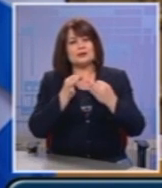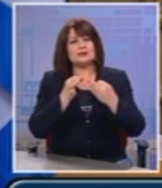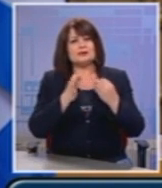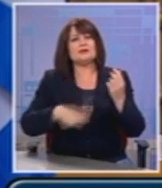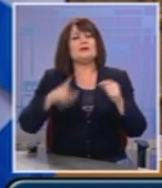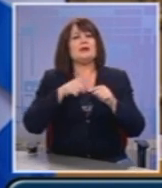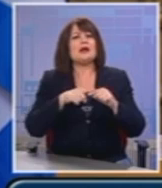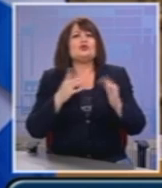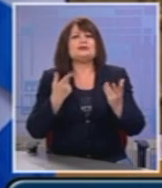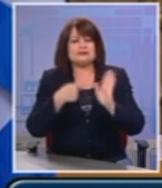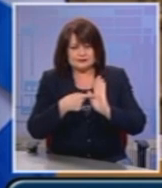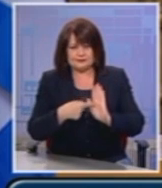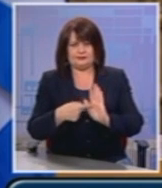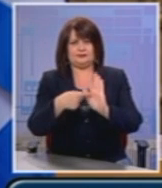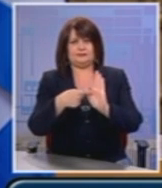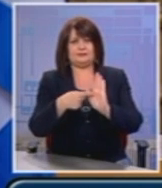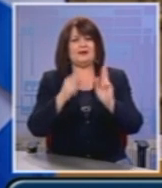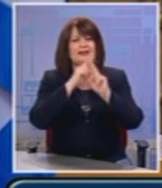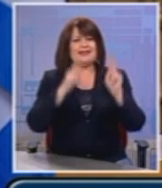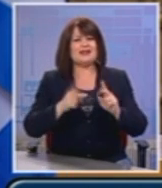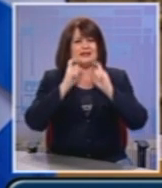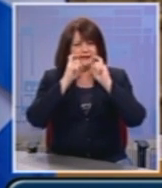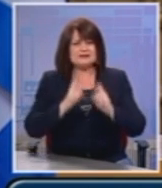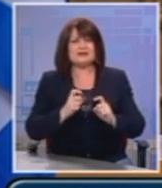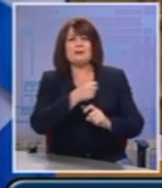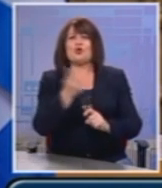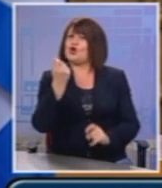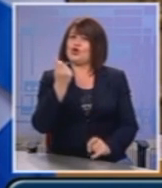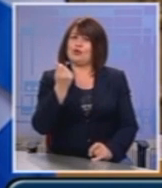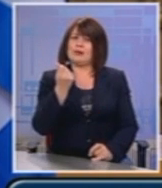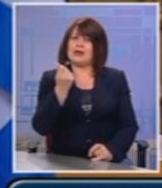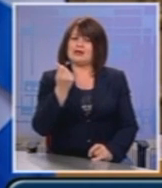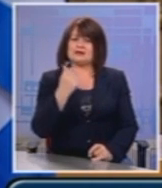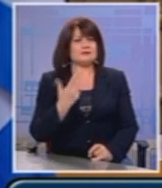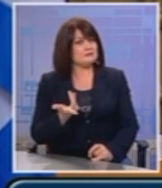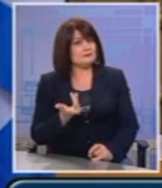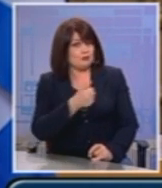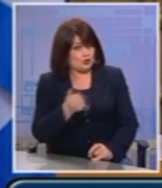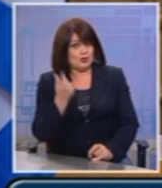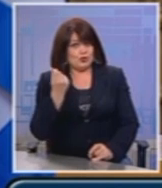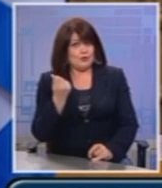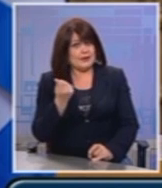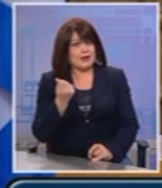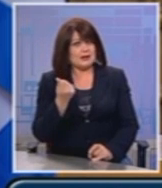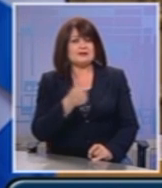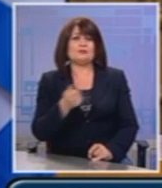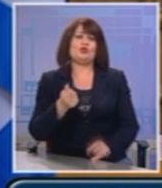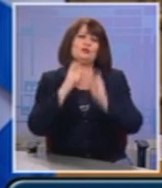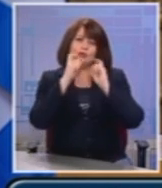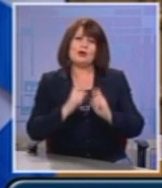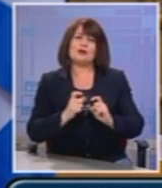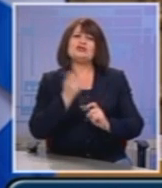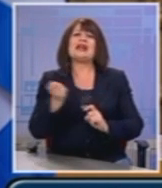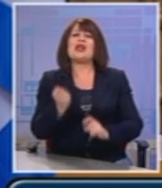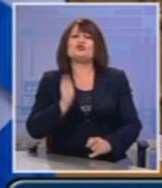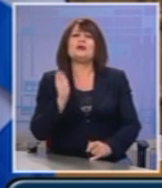εμφανίζει ως διεθνείς υποχρεώσεις μόνον τις οικονομικές και μάλιστα τις υποχρεώσεις αποπληρωμής